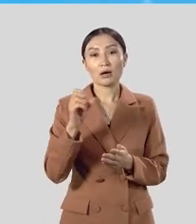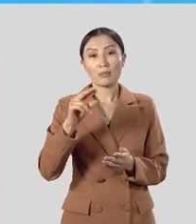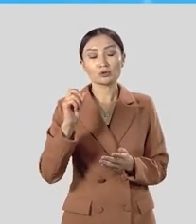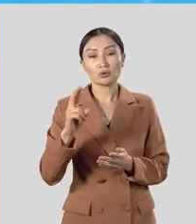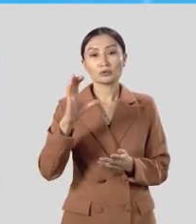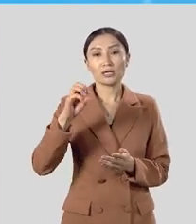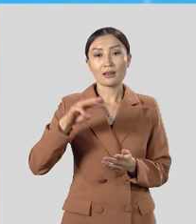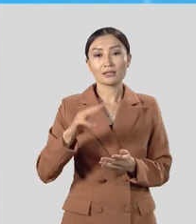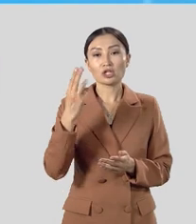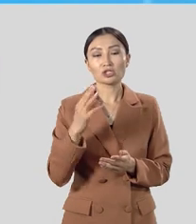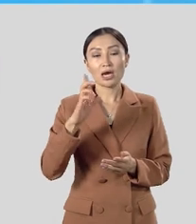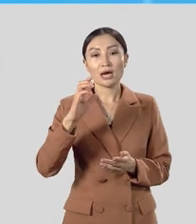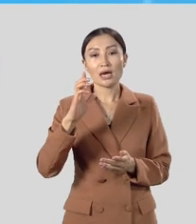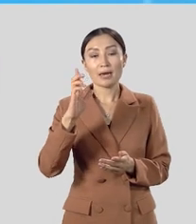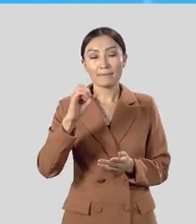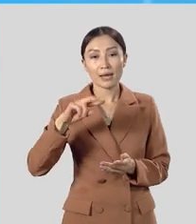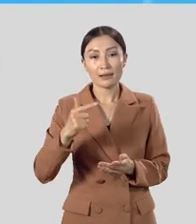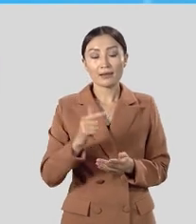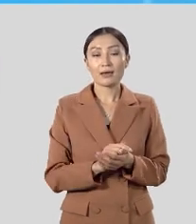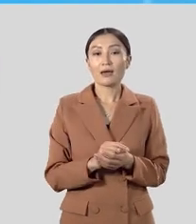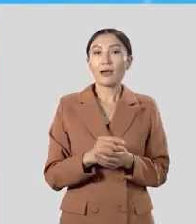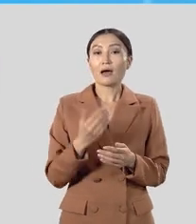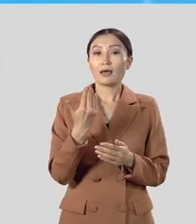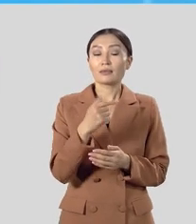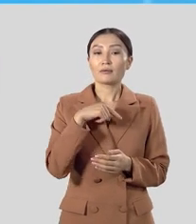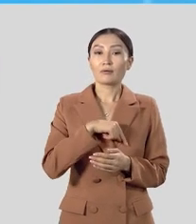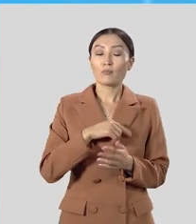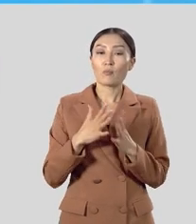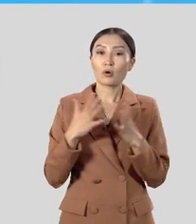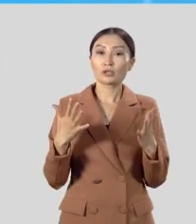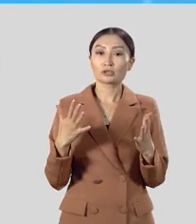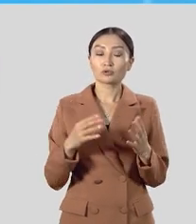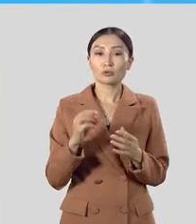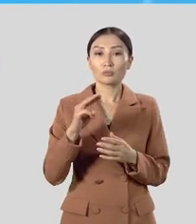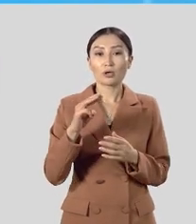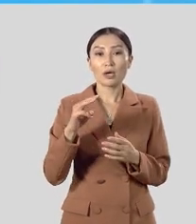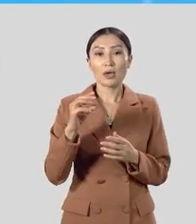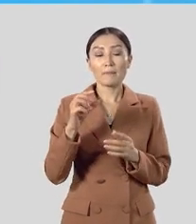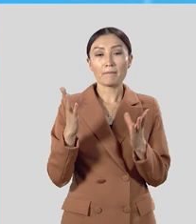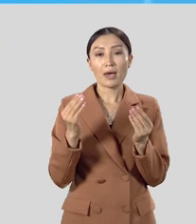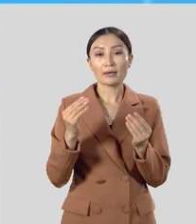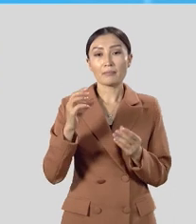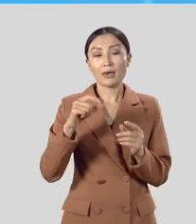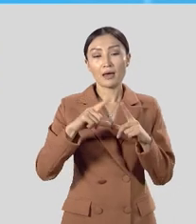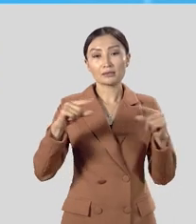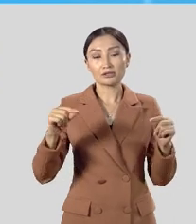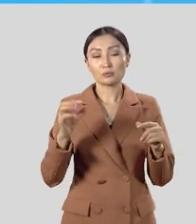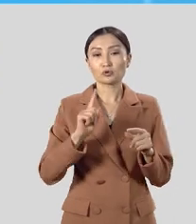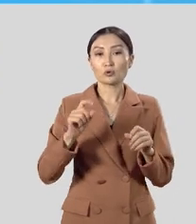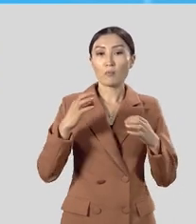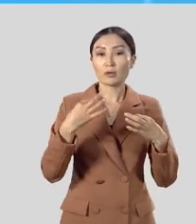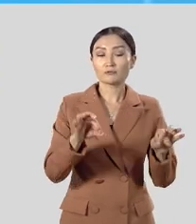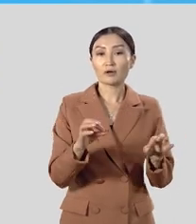салат, щавель. Теневыносливые растения обладают более широкими, тонкими и мягкими листьями, что позволяет